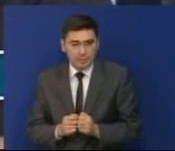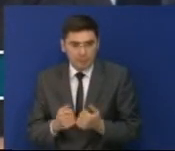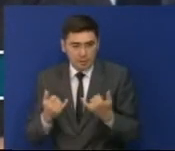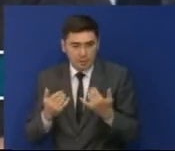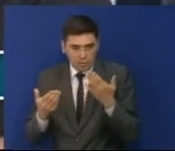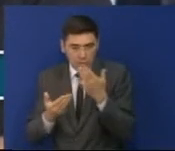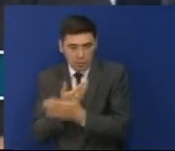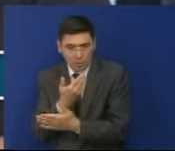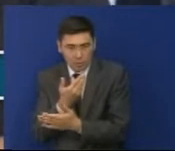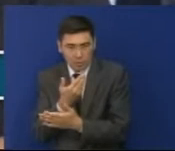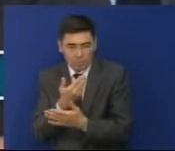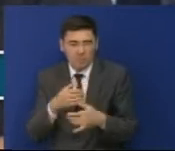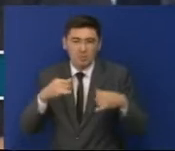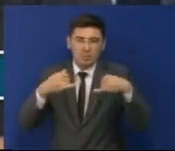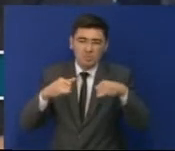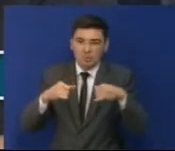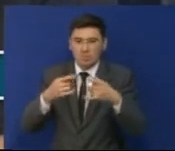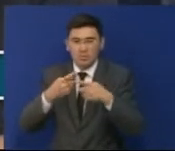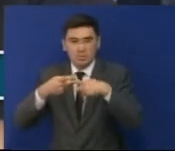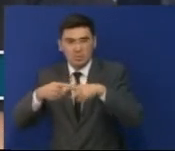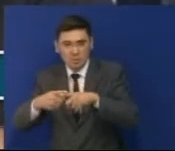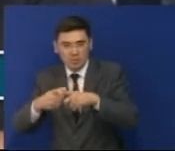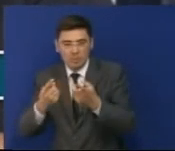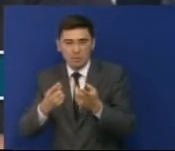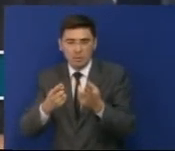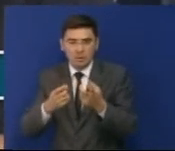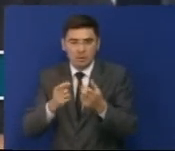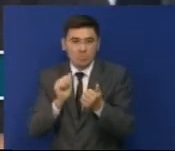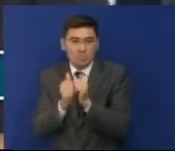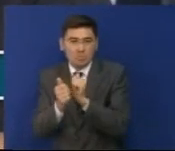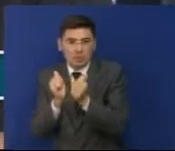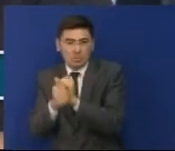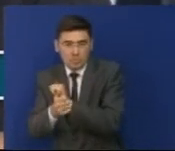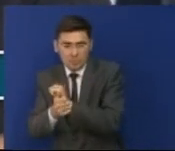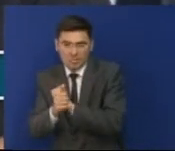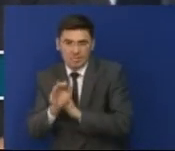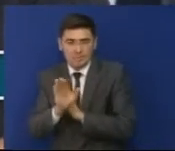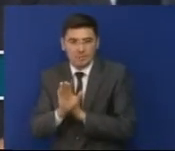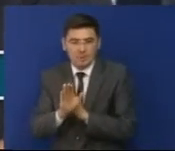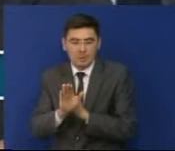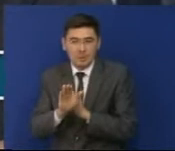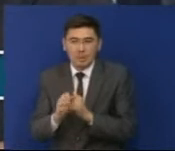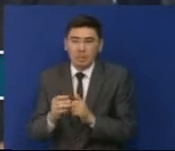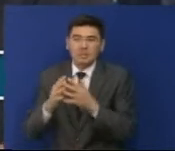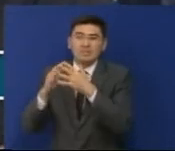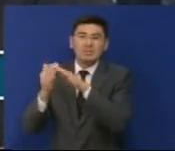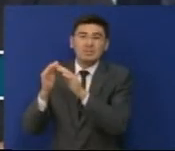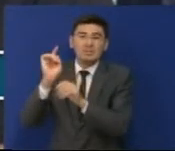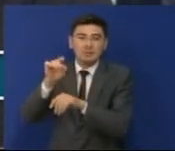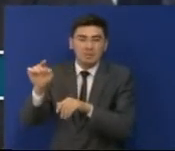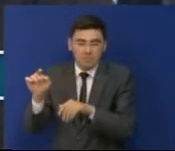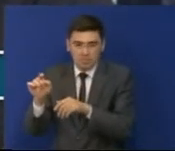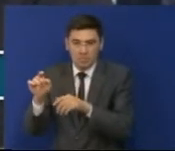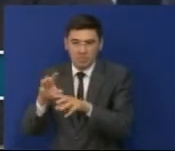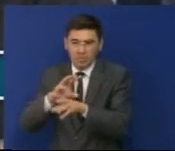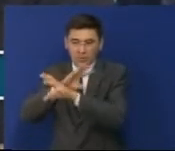Жаңа мектептердегі жаңа қондырғылары бар асханалардың құрылғыларын ауыстырудың қажеті жоқ деп ойлаймыз. Ал Шалғайдағы ауыл мектептерінің барлығын қамту